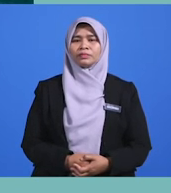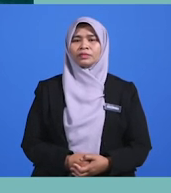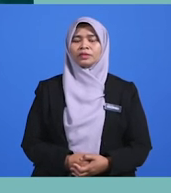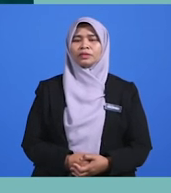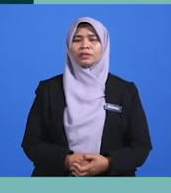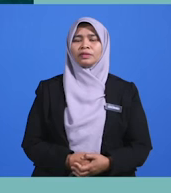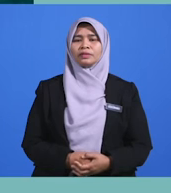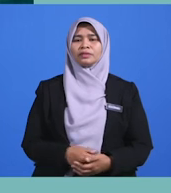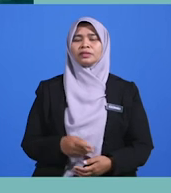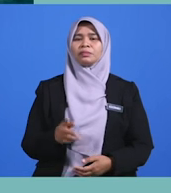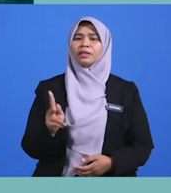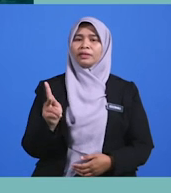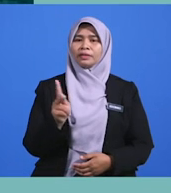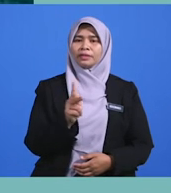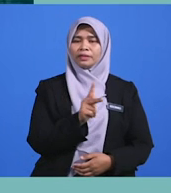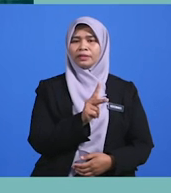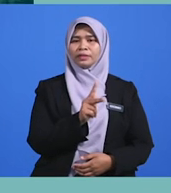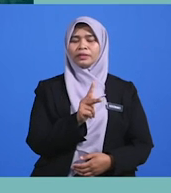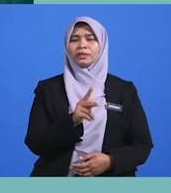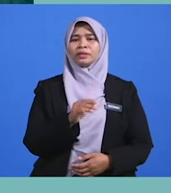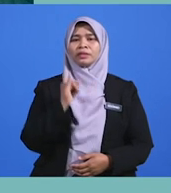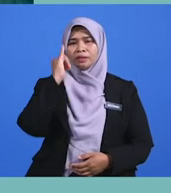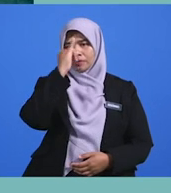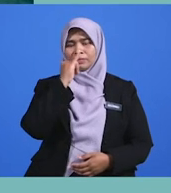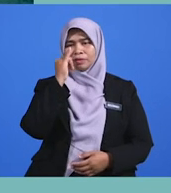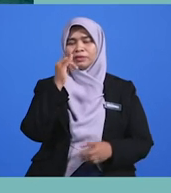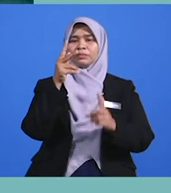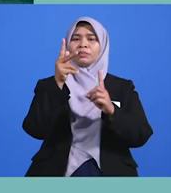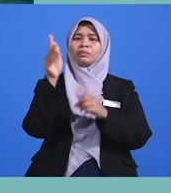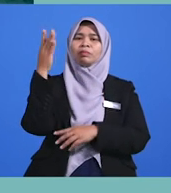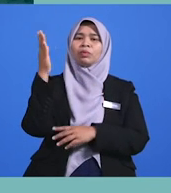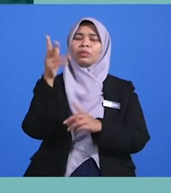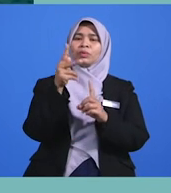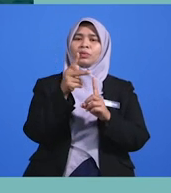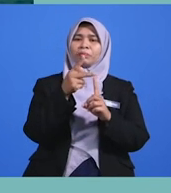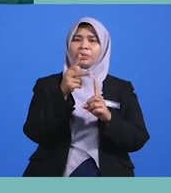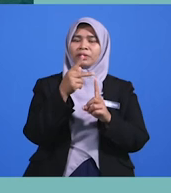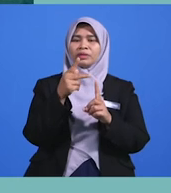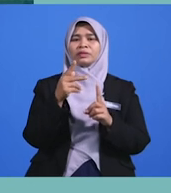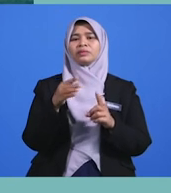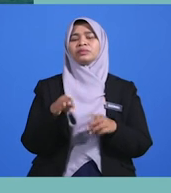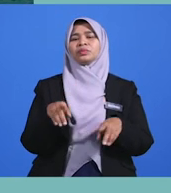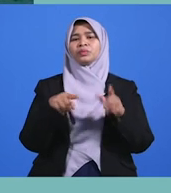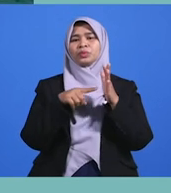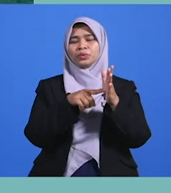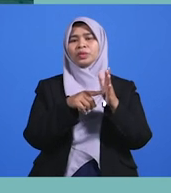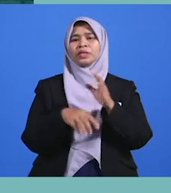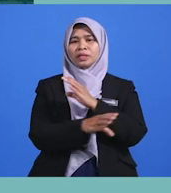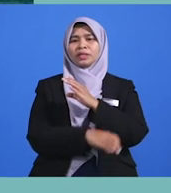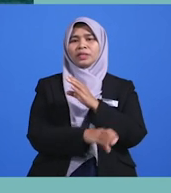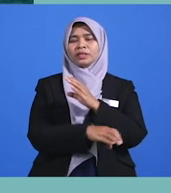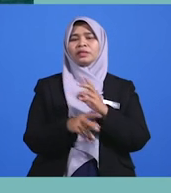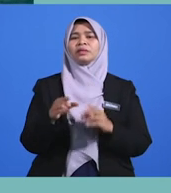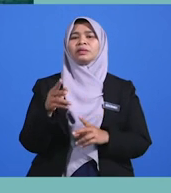Bahagian sebelah kiri perisai yang berimej pokok pinang menandakan negeri Pulau Pinang dan bahagian sebelah